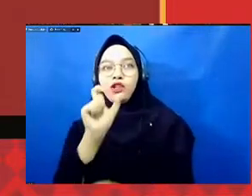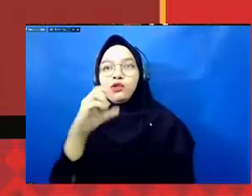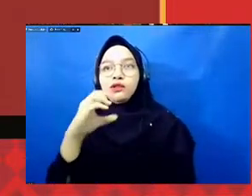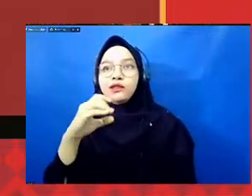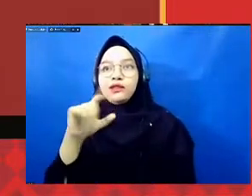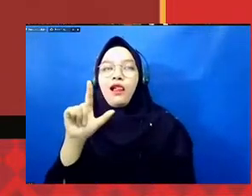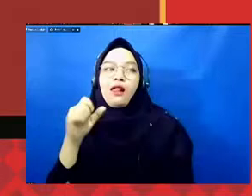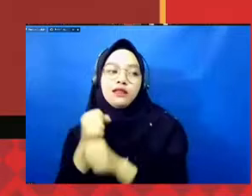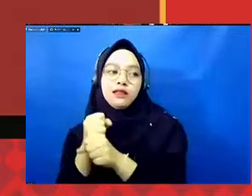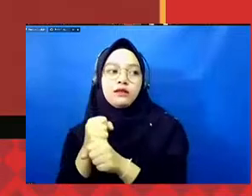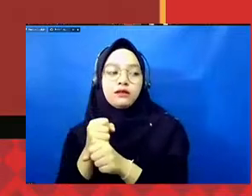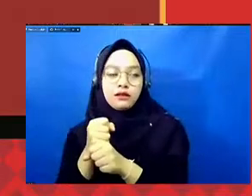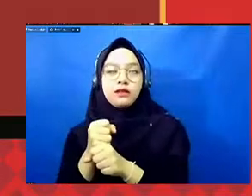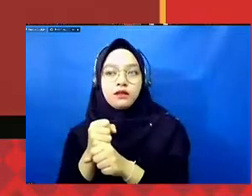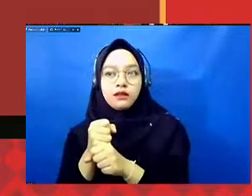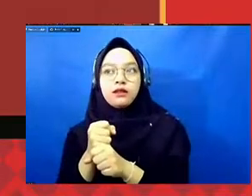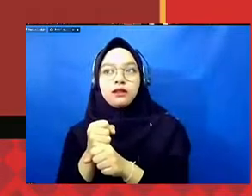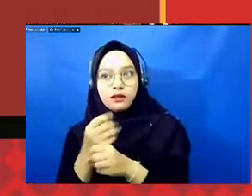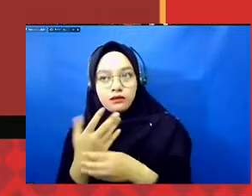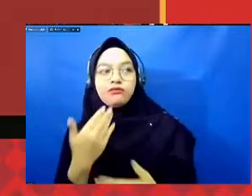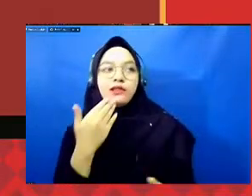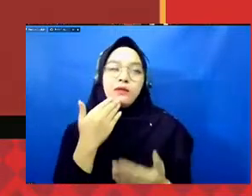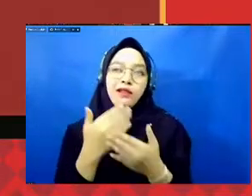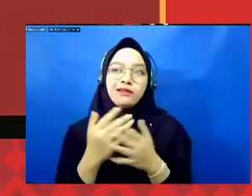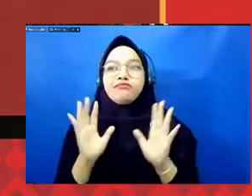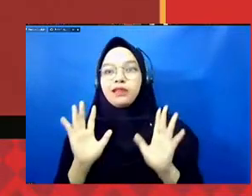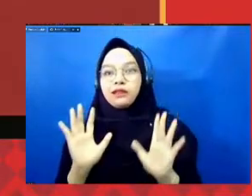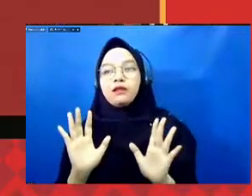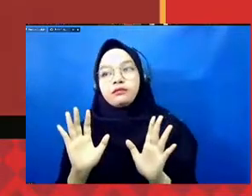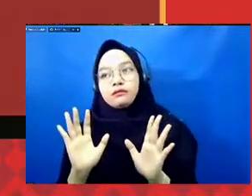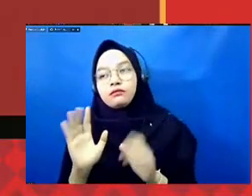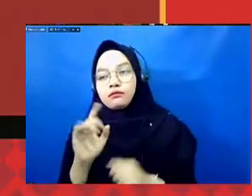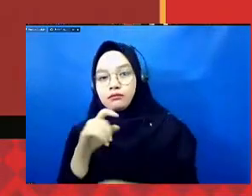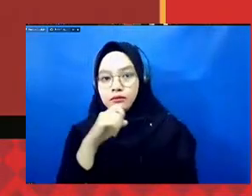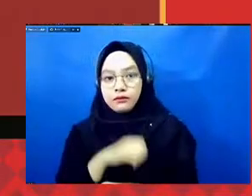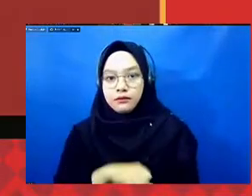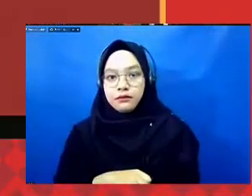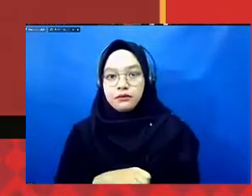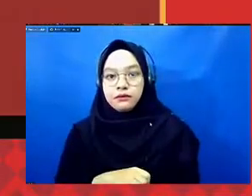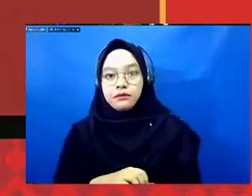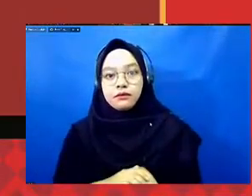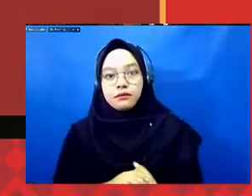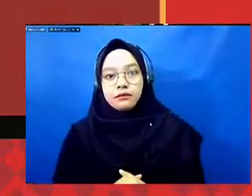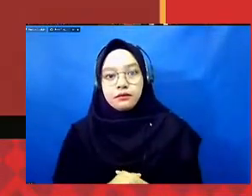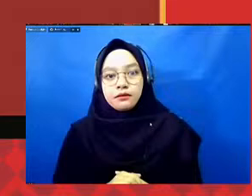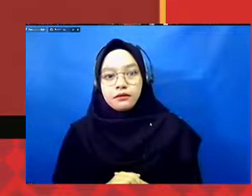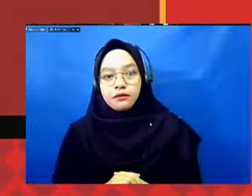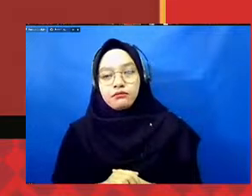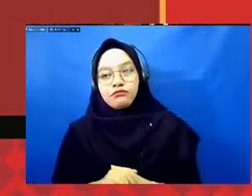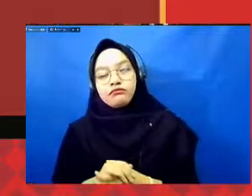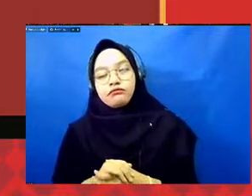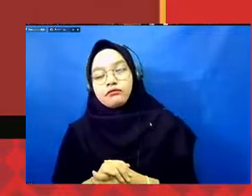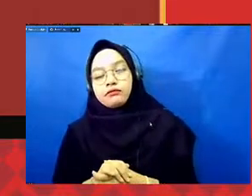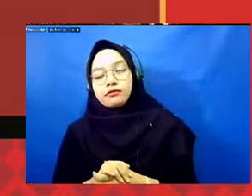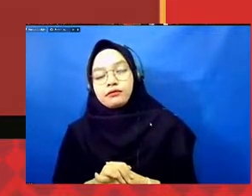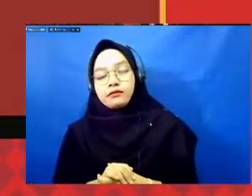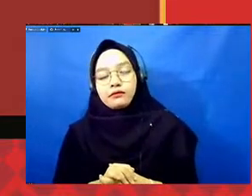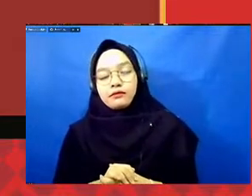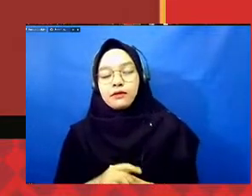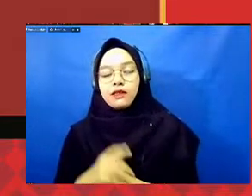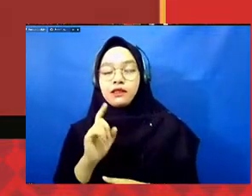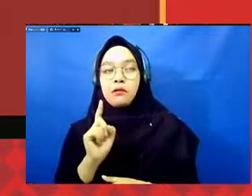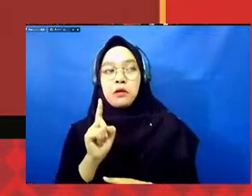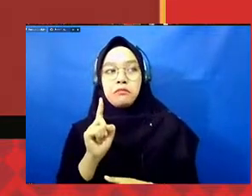ASPAC. Thanks to Professor Sin, we have organized several programs, training